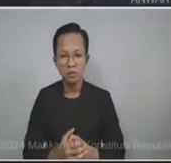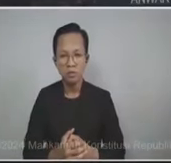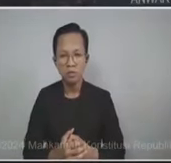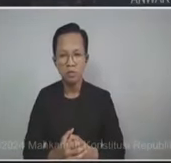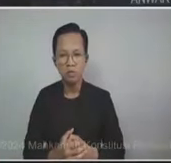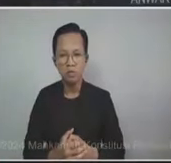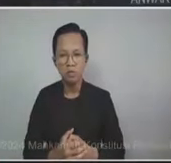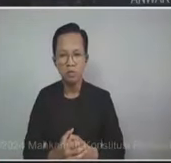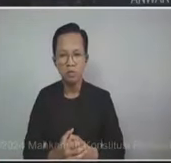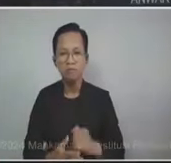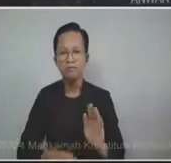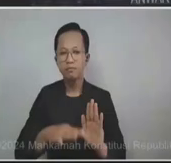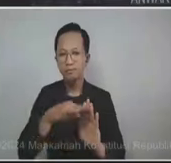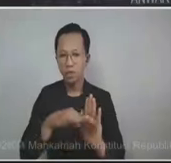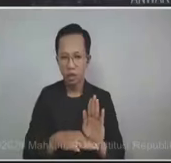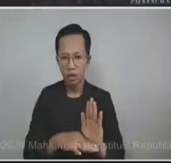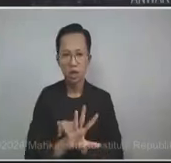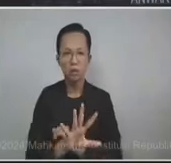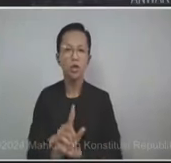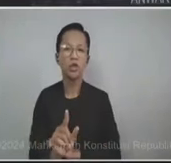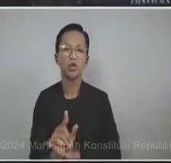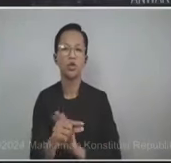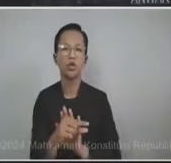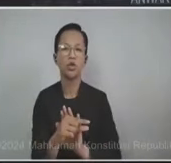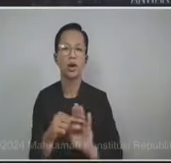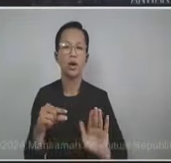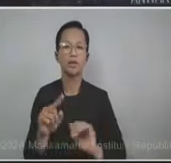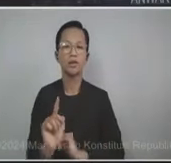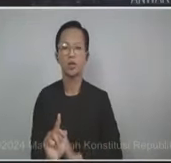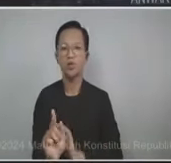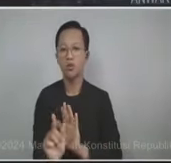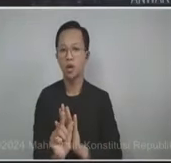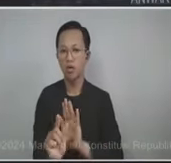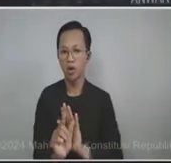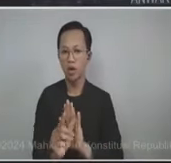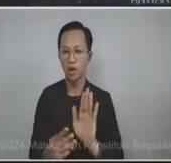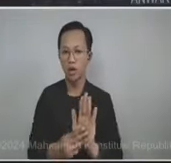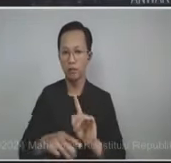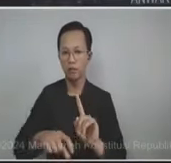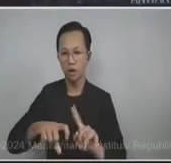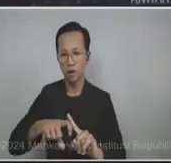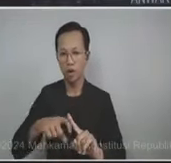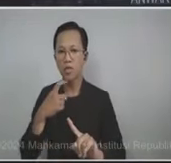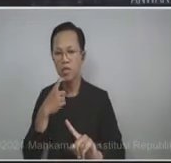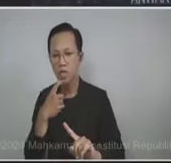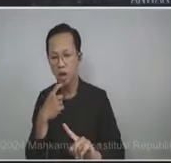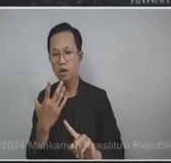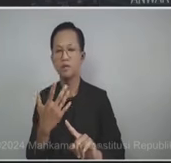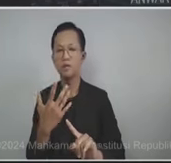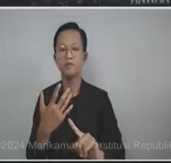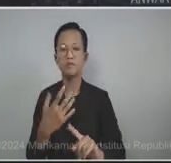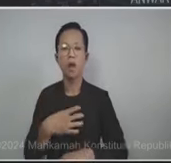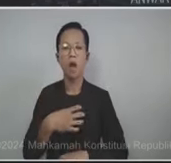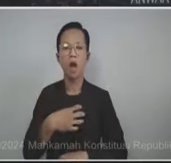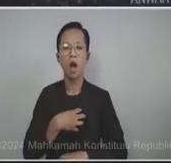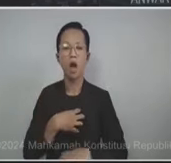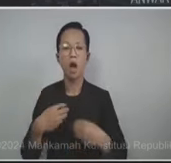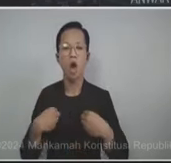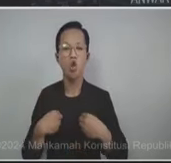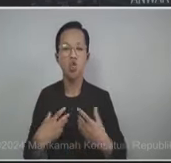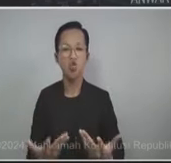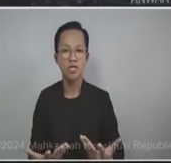ketentuan pasal 51 ayat 1 undang-undang MK dan sarsar kerugian hak dan atau